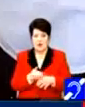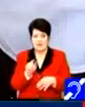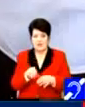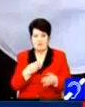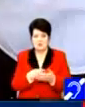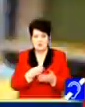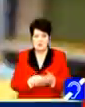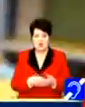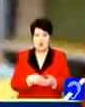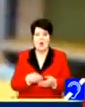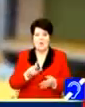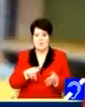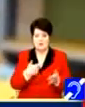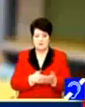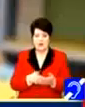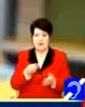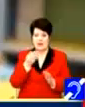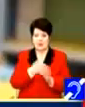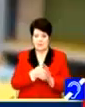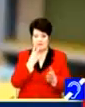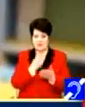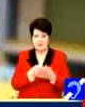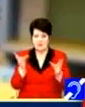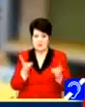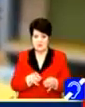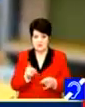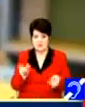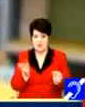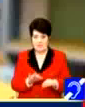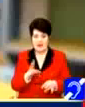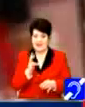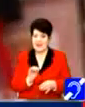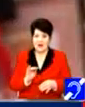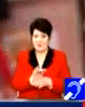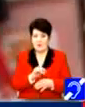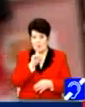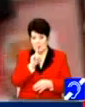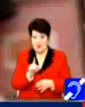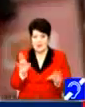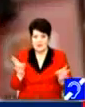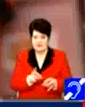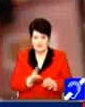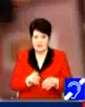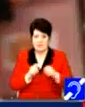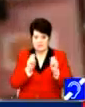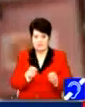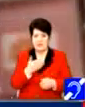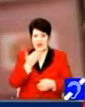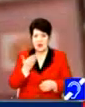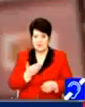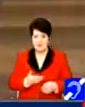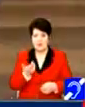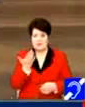din bugetul municipal, cheltuielile prevăzute, dar și necesitățile ce rămân neacoperite. Lunar vor fi nevoiți să prezinte rapoarte pe